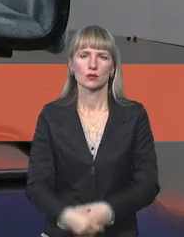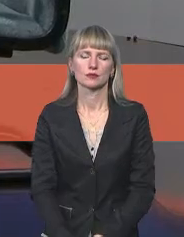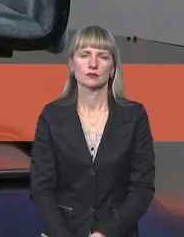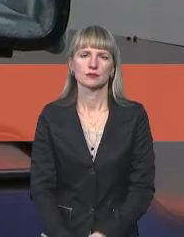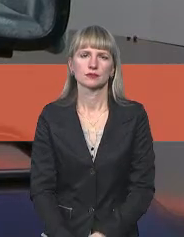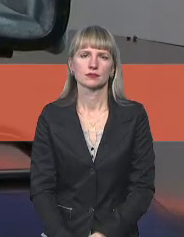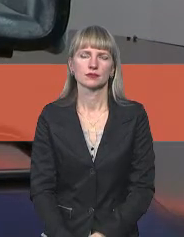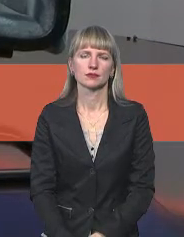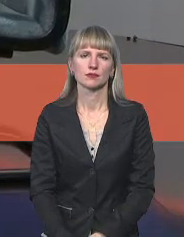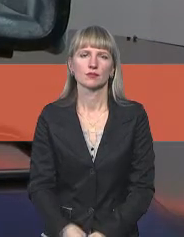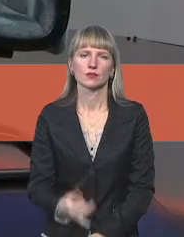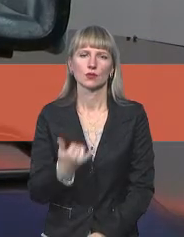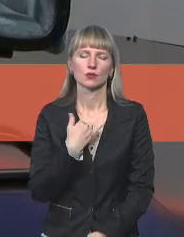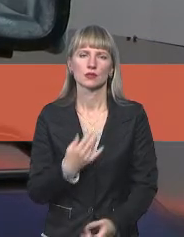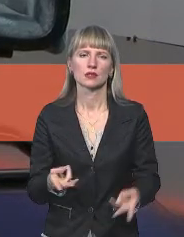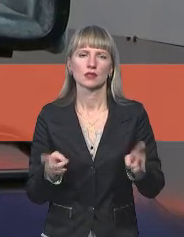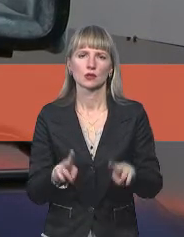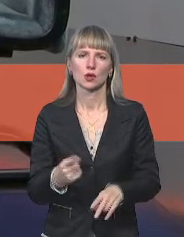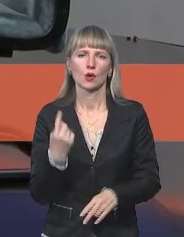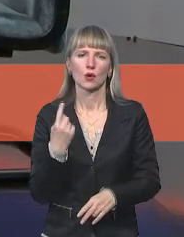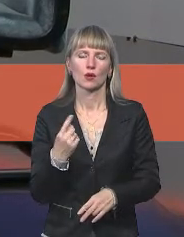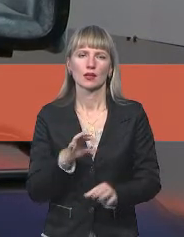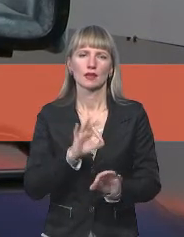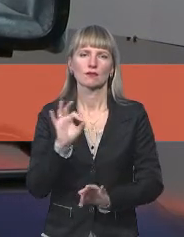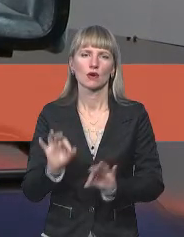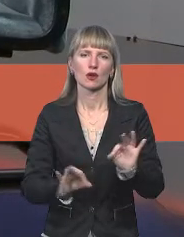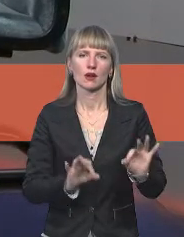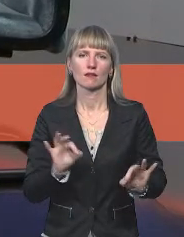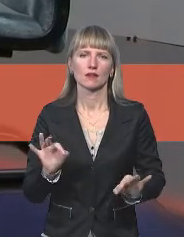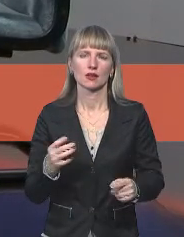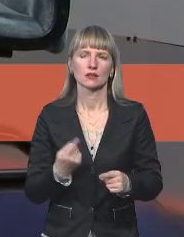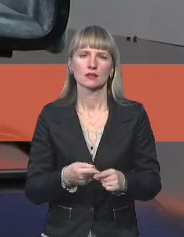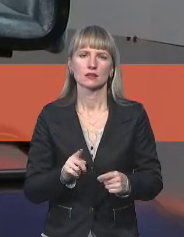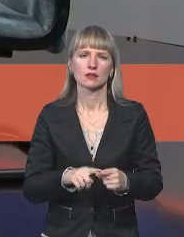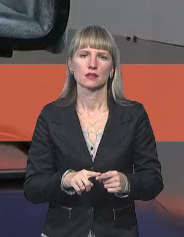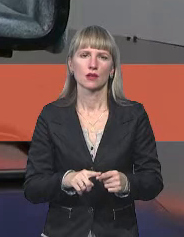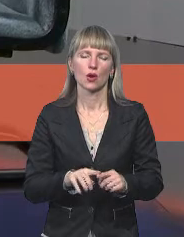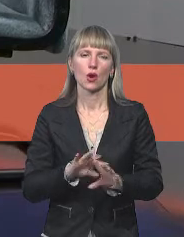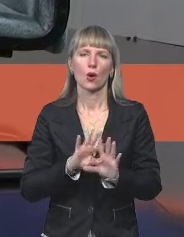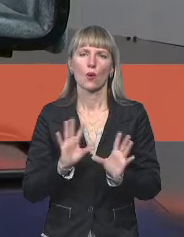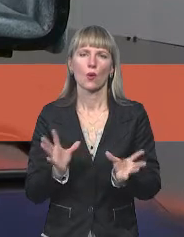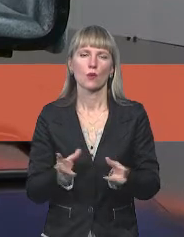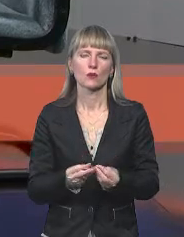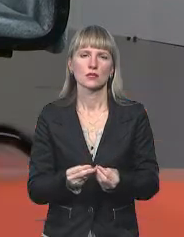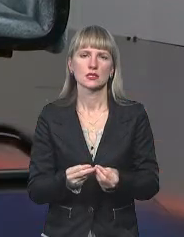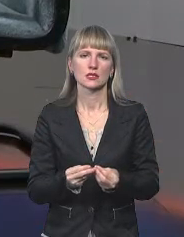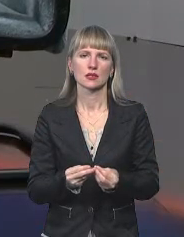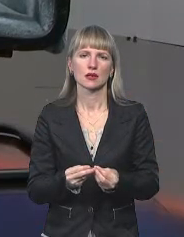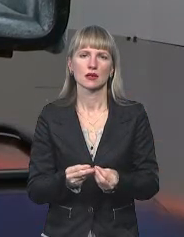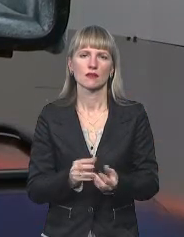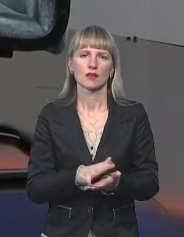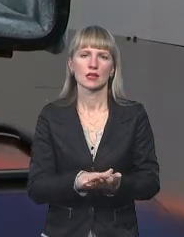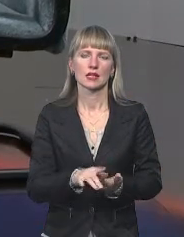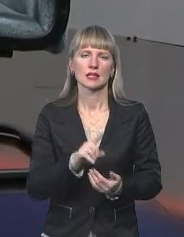У нас ще залишилася ще одна інфографіка. Це обсяг видатків, він